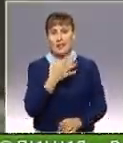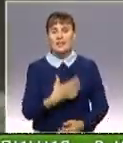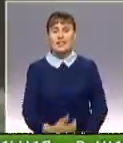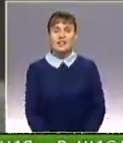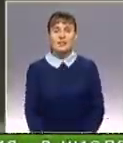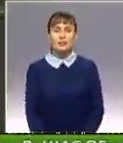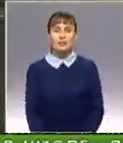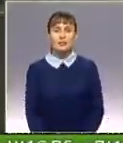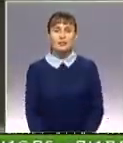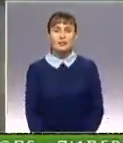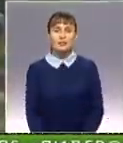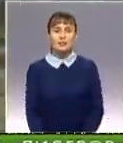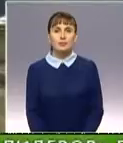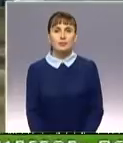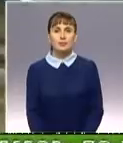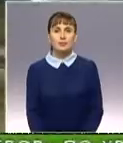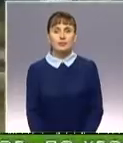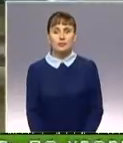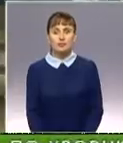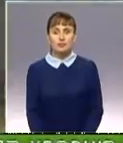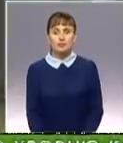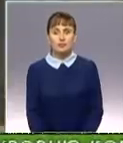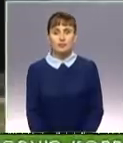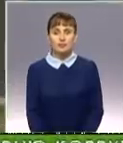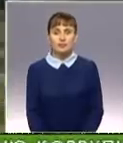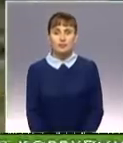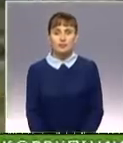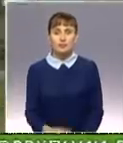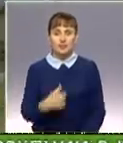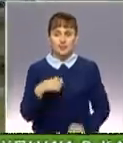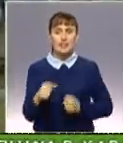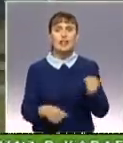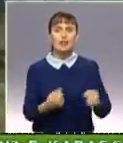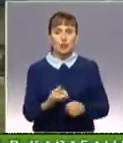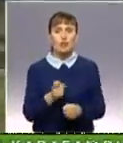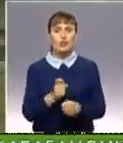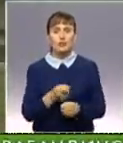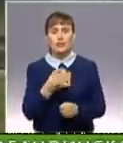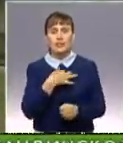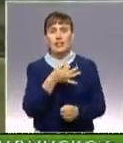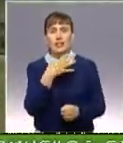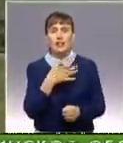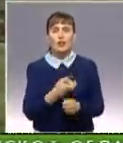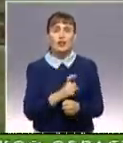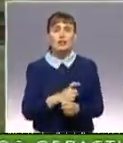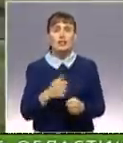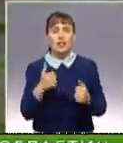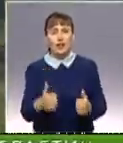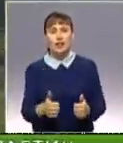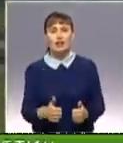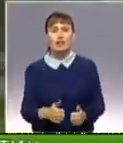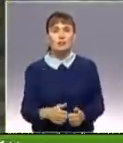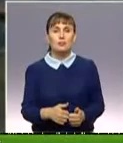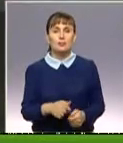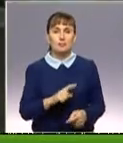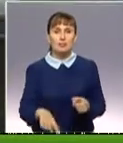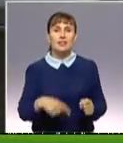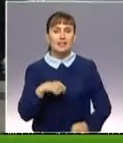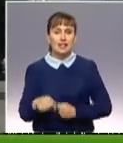Спасибо нашему городу, что дарит с утра такое спортивное, хорошее, здоровое